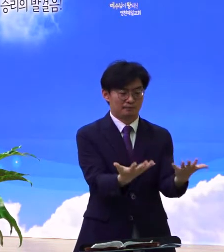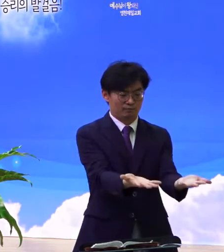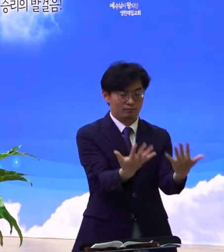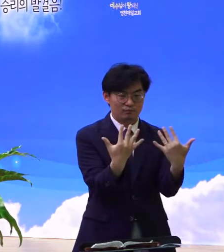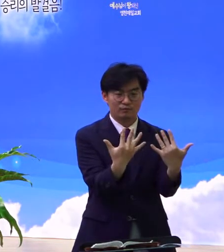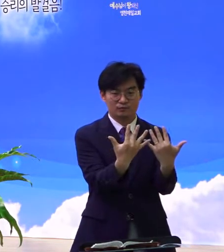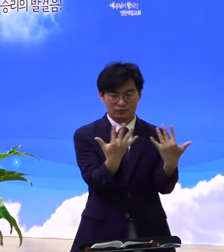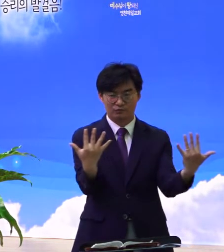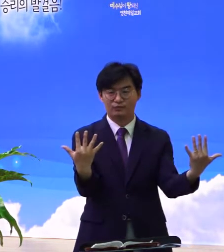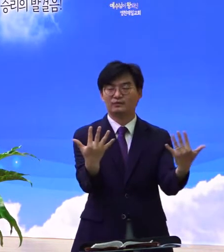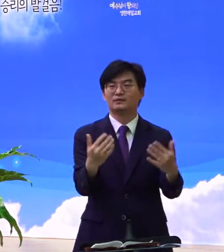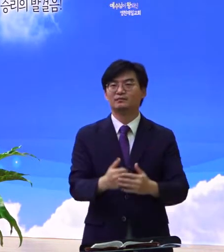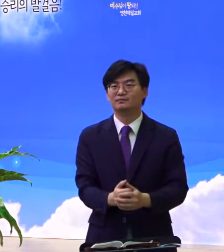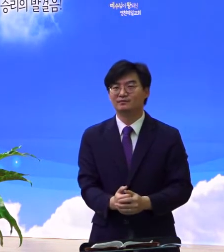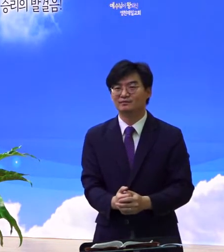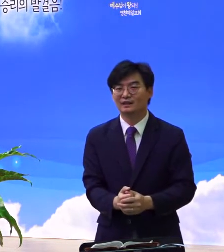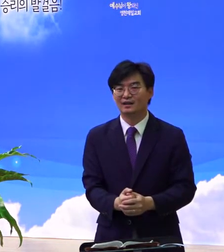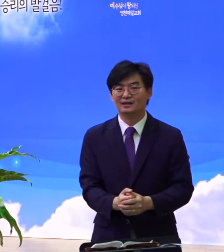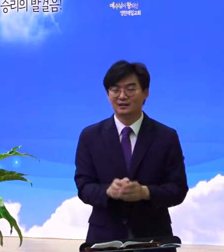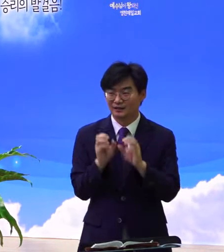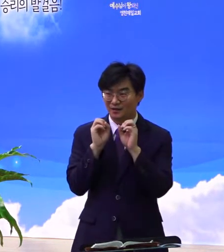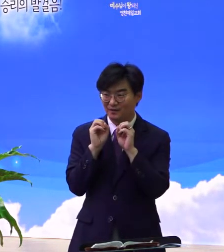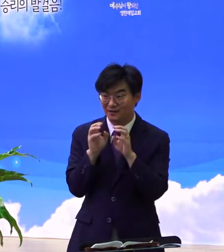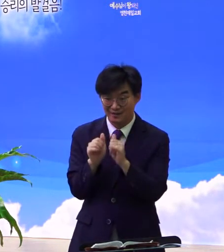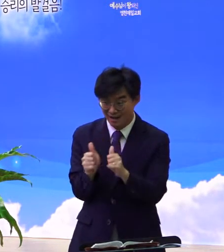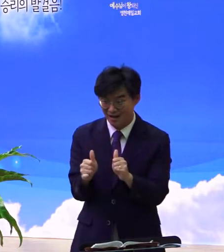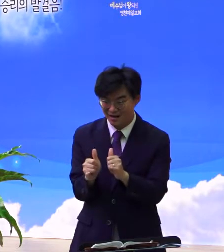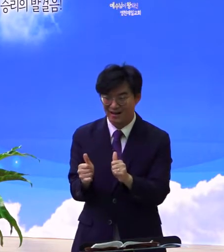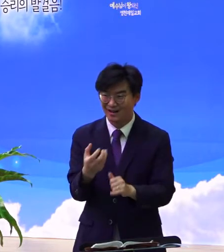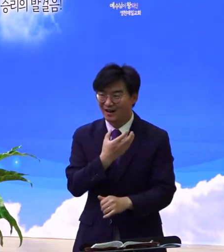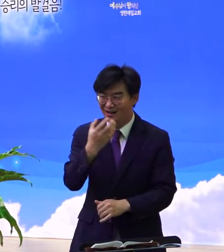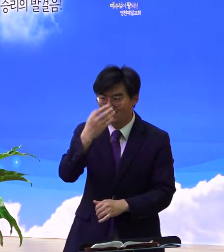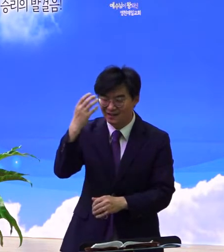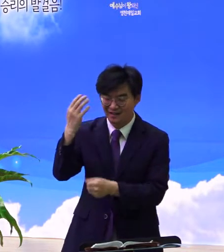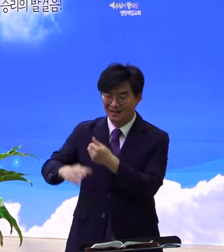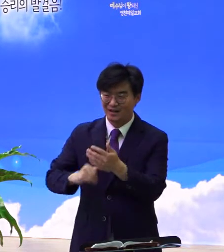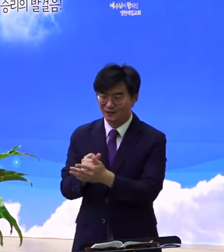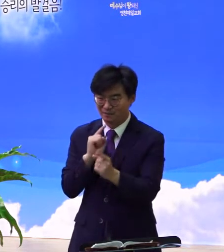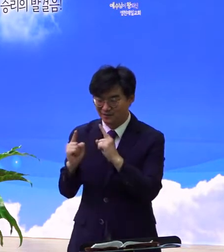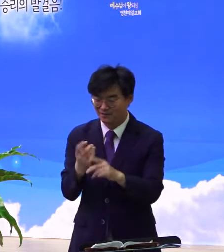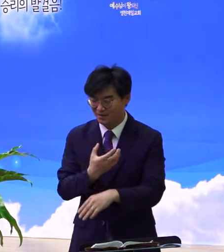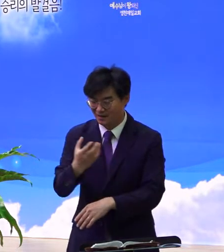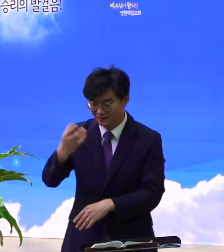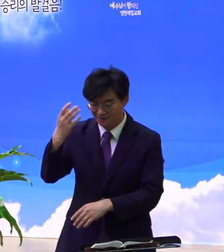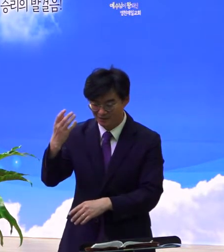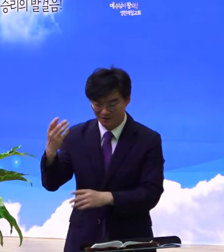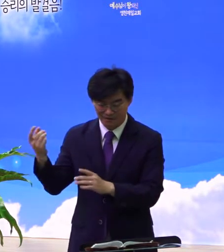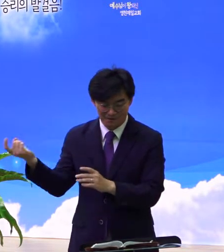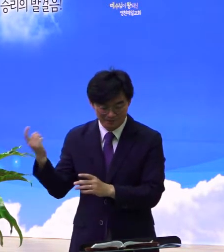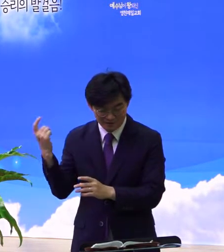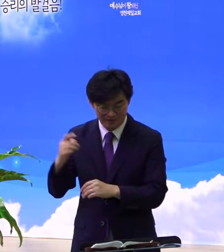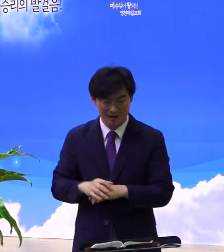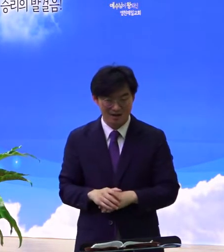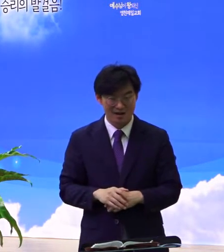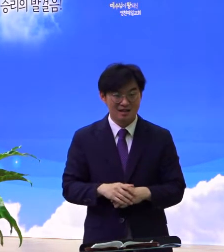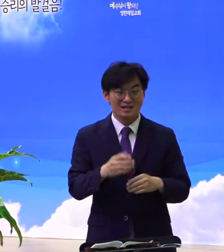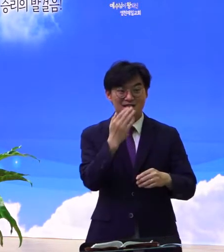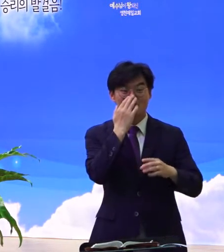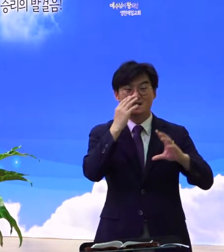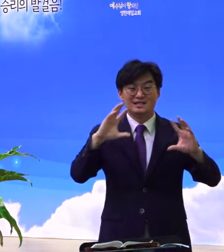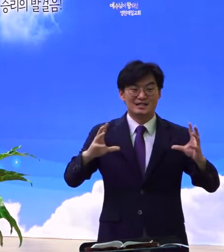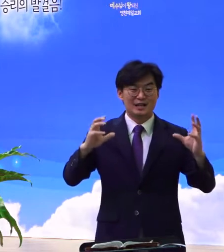군대였더라 했습니다. 이것이 에스겔이 본 환상이었습니다. 여러분 얼마나 놀라운 하나님의 역사입니까?